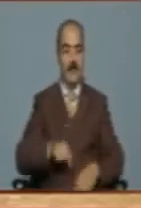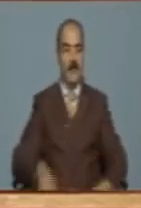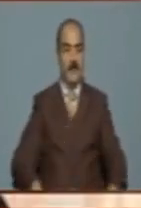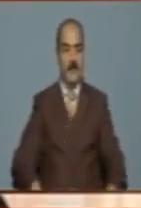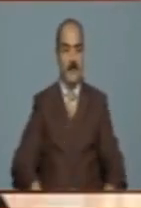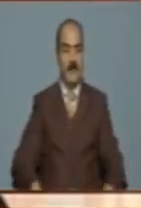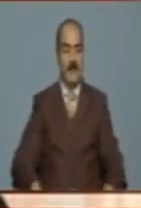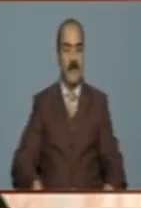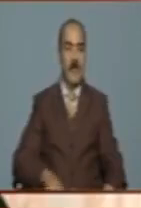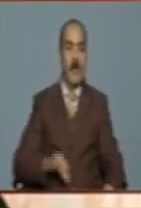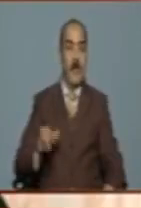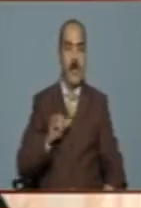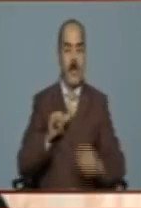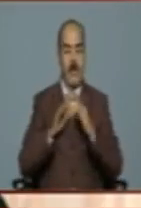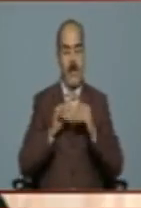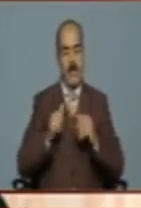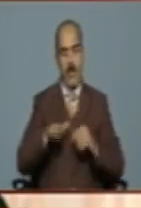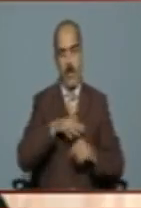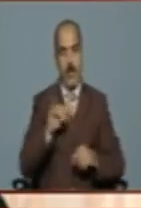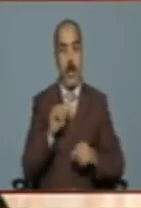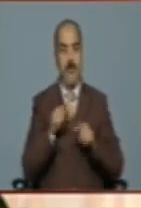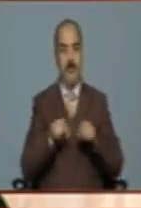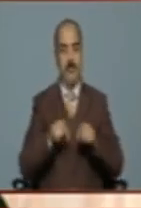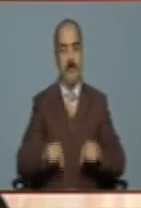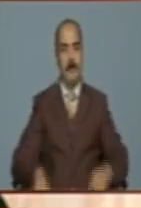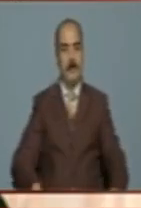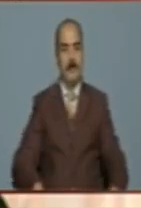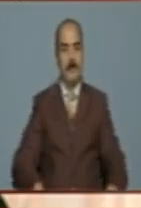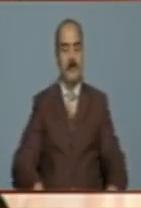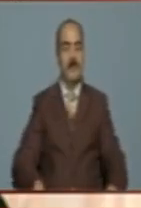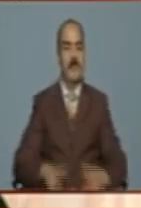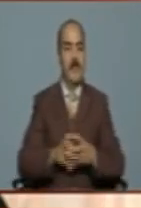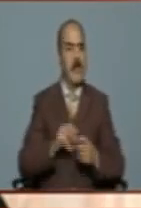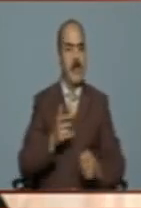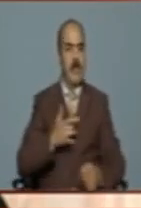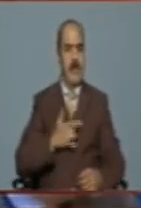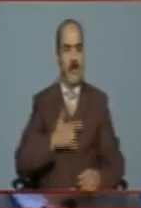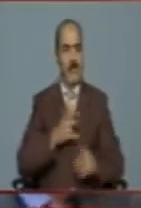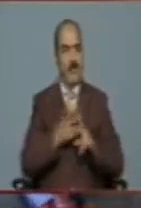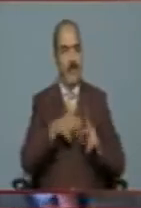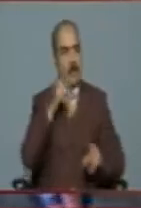الأهم في تاريخ الأمة والتي تعبر عن إرادة الشعب.